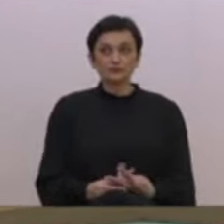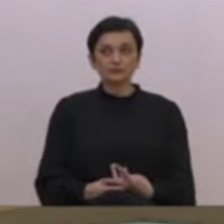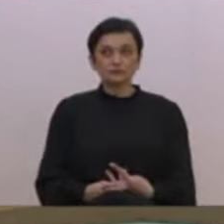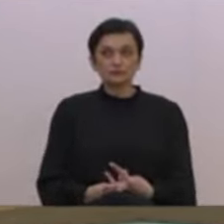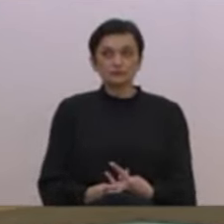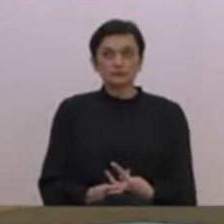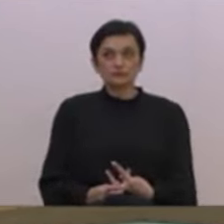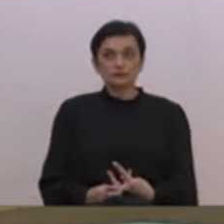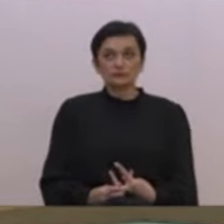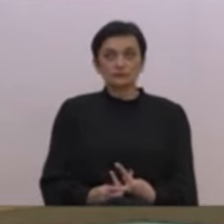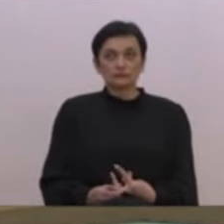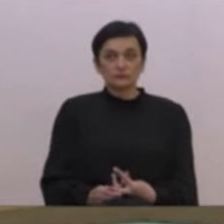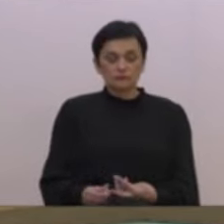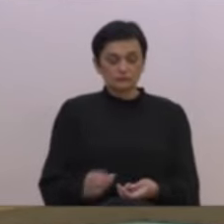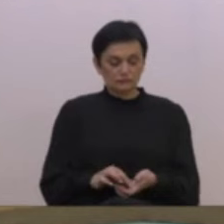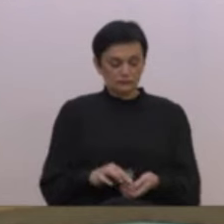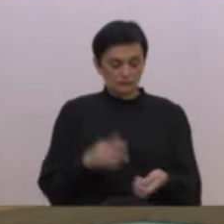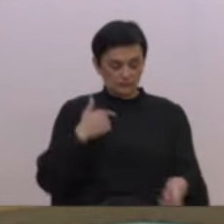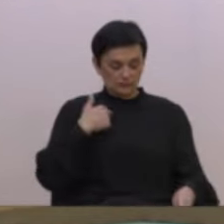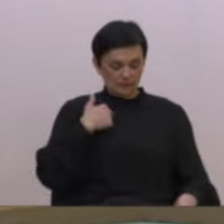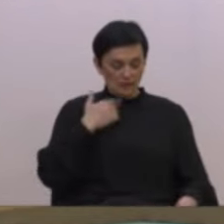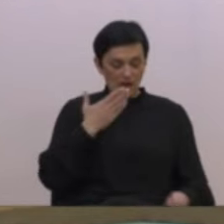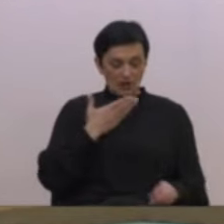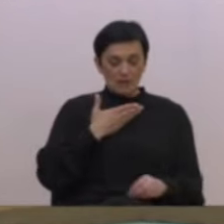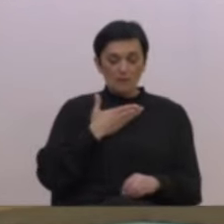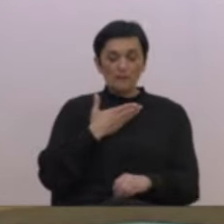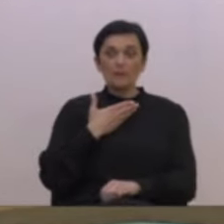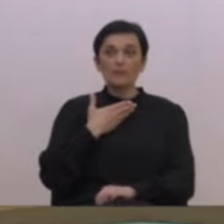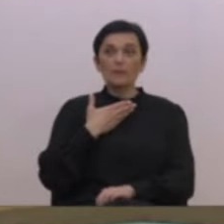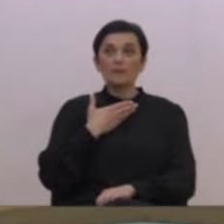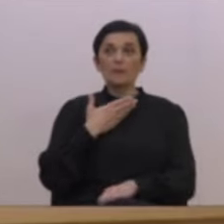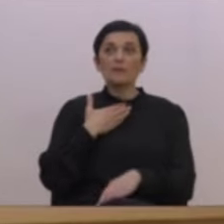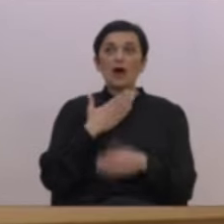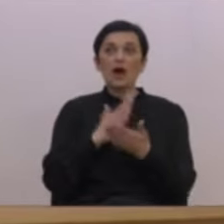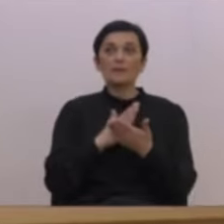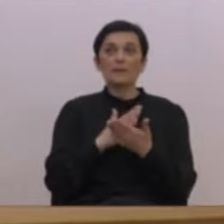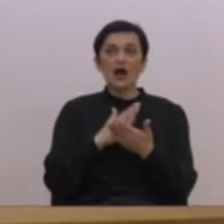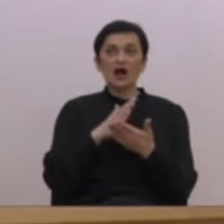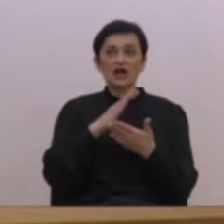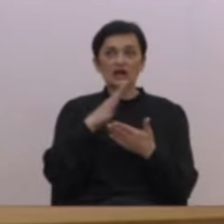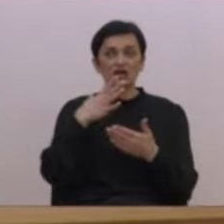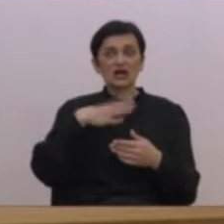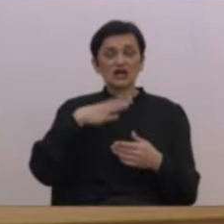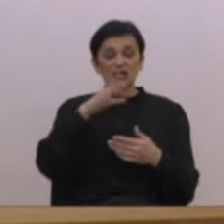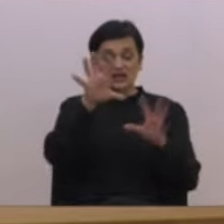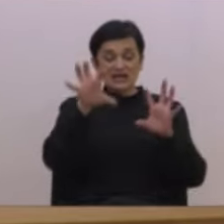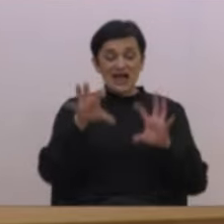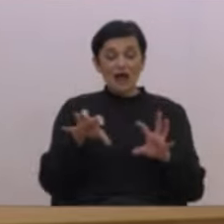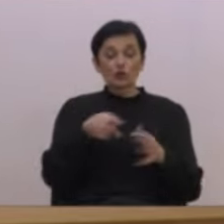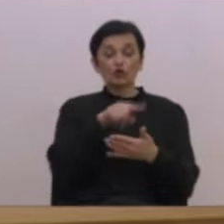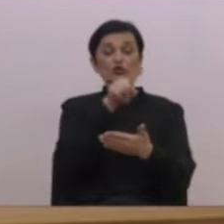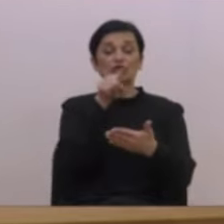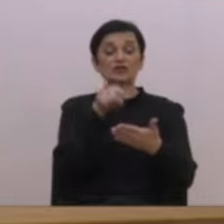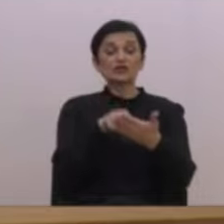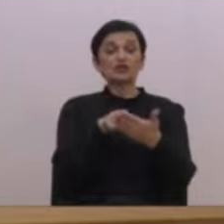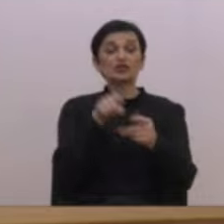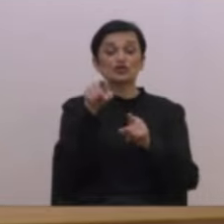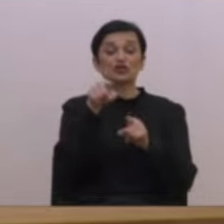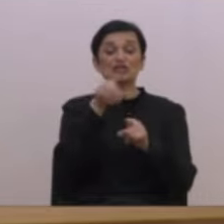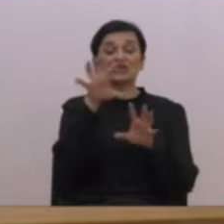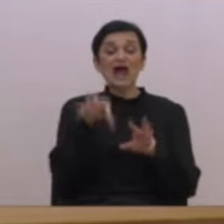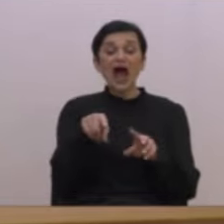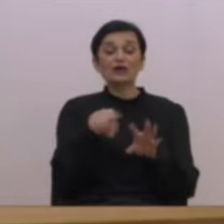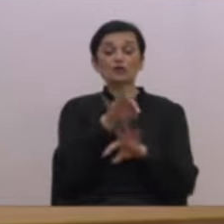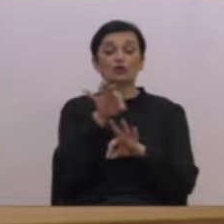Მე აქვს შეკითხვა კანონპროექტის ნამდვილ ავტორებთან, ქართულ ოცნებასთან და არა იმ